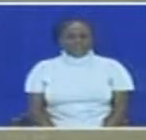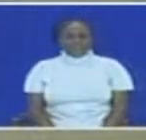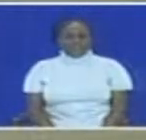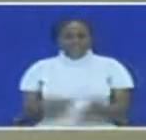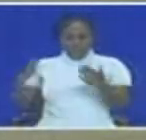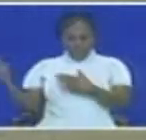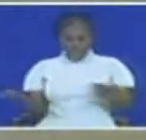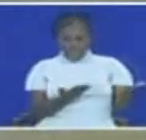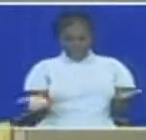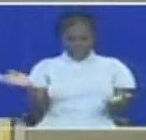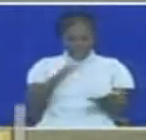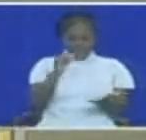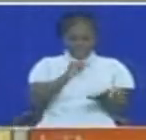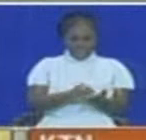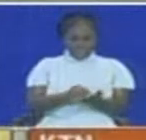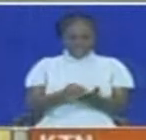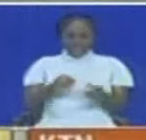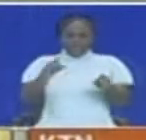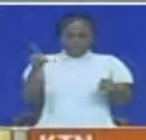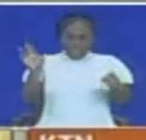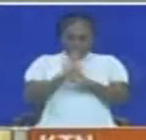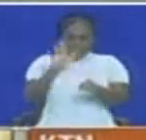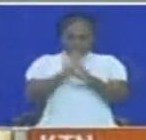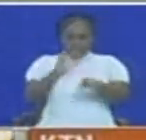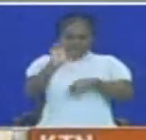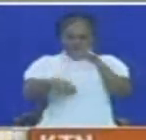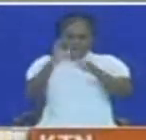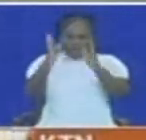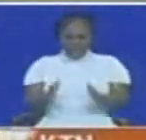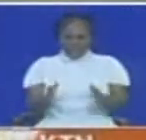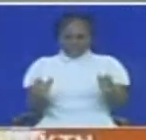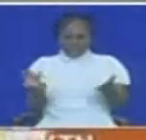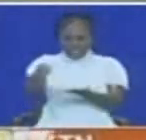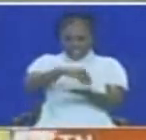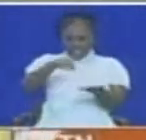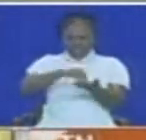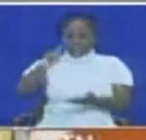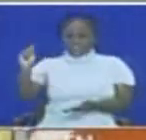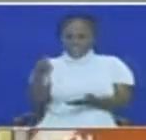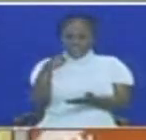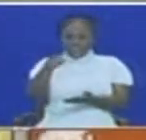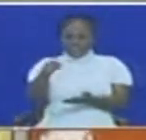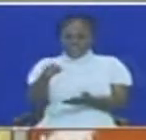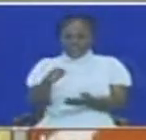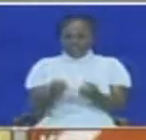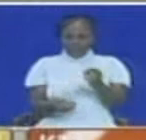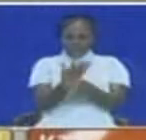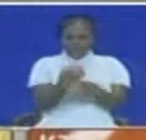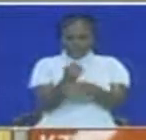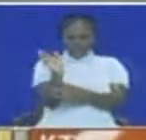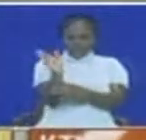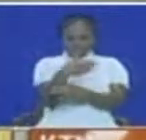Naam, karibu tena mtazamaji. Licha ya kuwa wakulima wengi katika eneo la kati ya Kenya wameingilia ufugaji wa samaki, kupatikana kwa